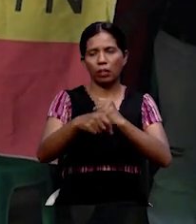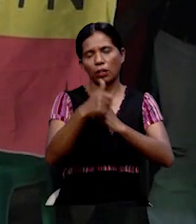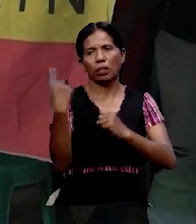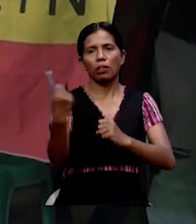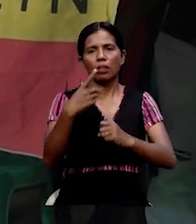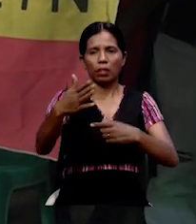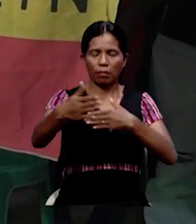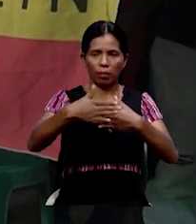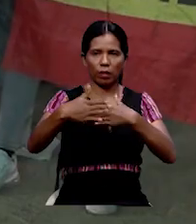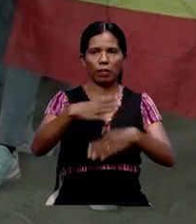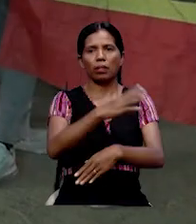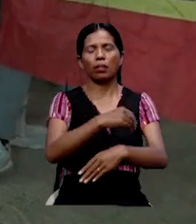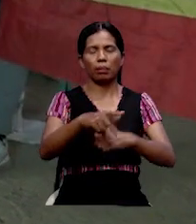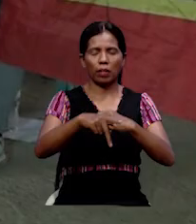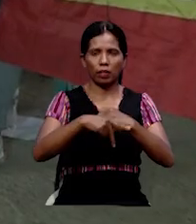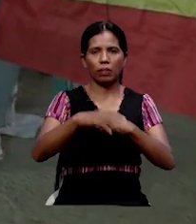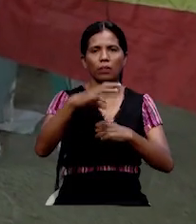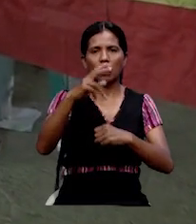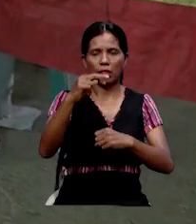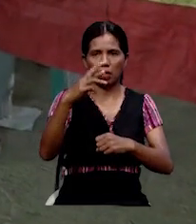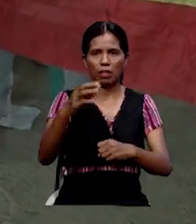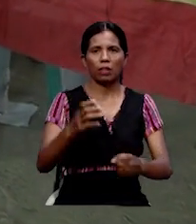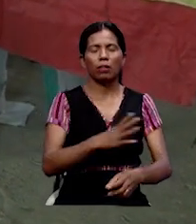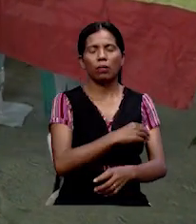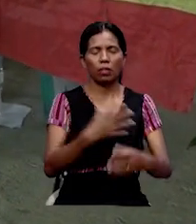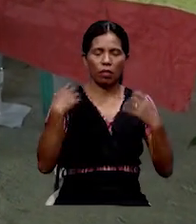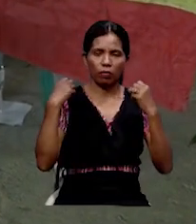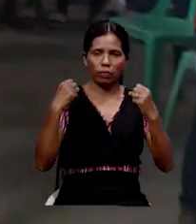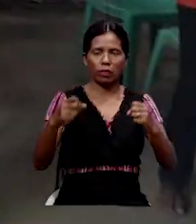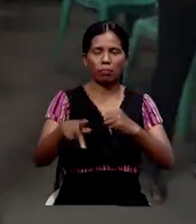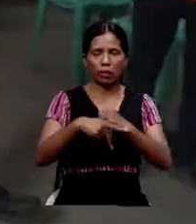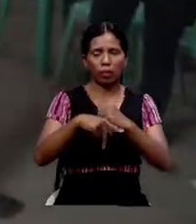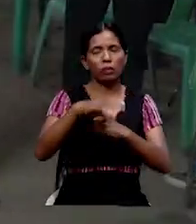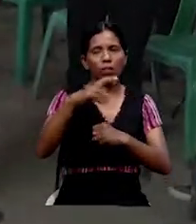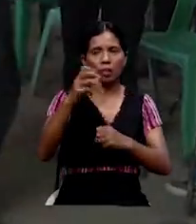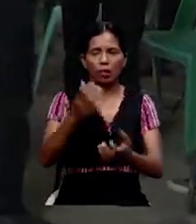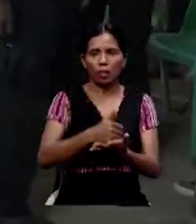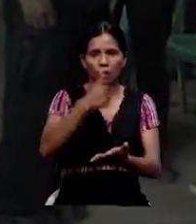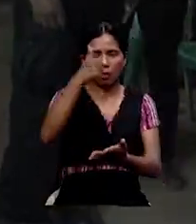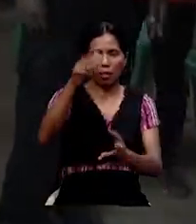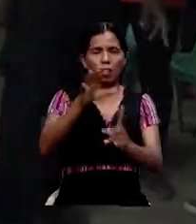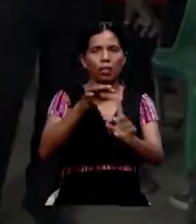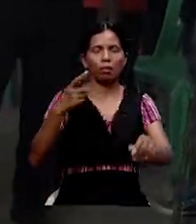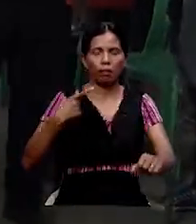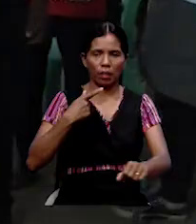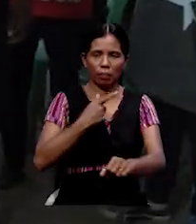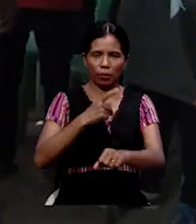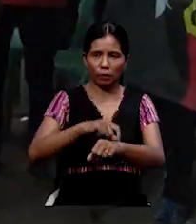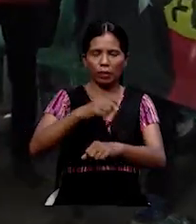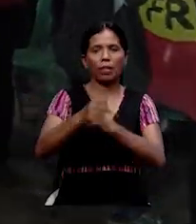hak besik amba Partido CNRT, hudi reforsa Partido Refere atau bele hetan vitore ia lisaun parlamentar tinang